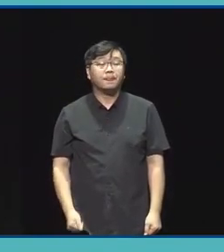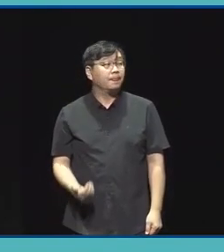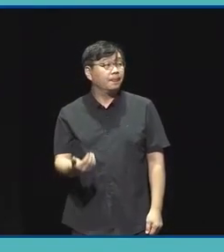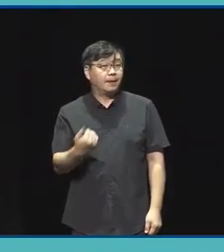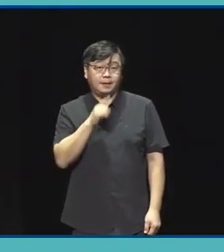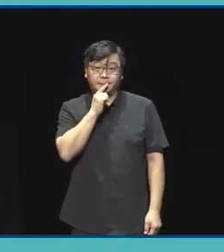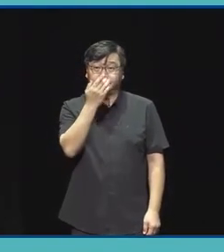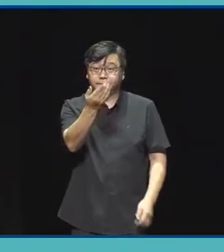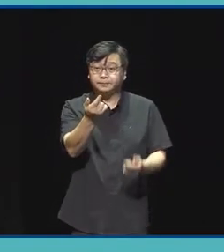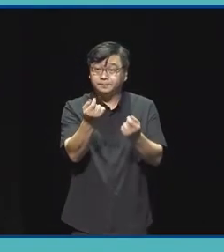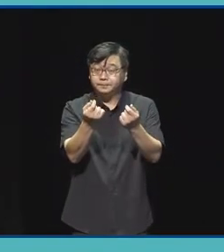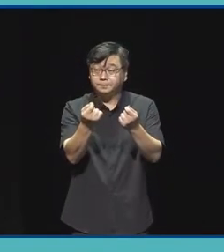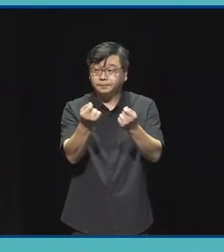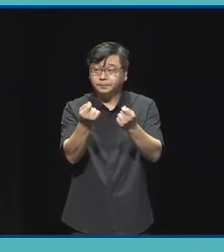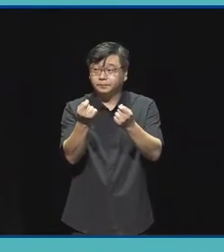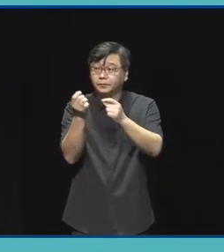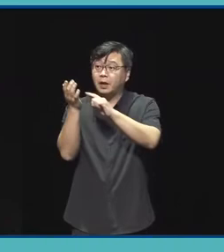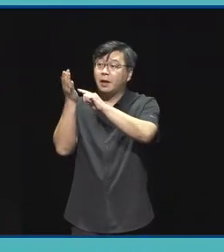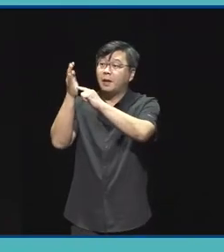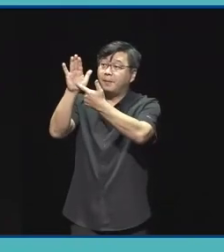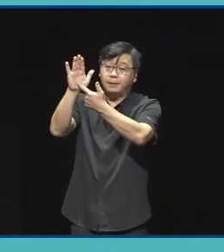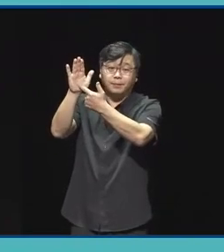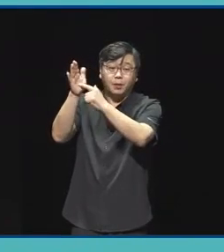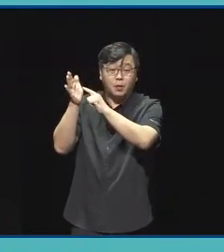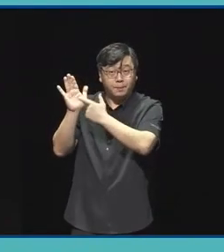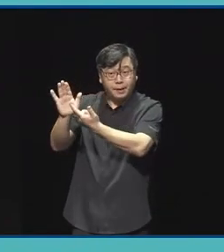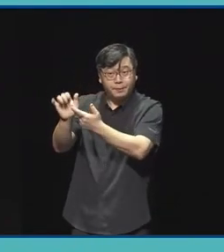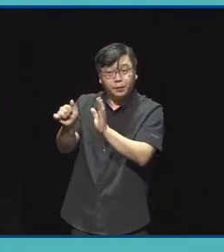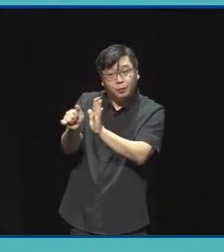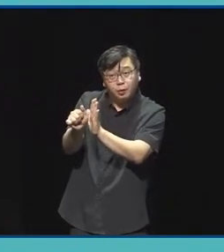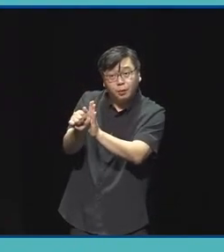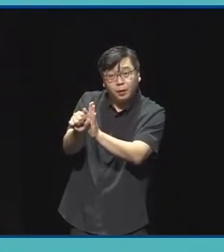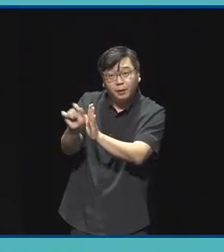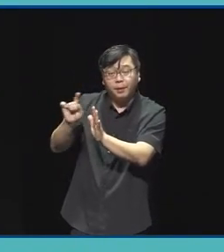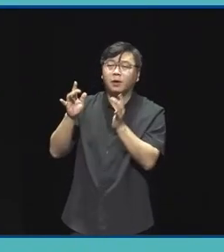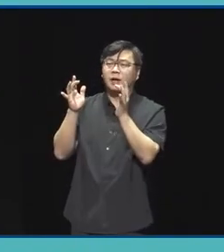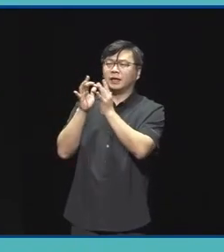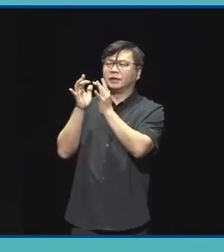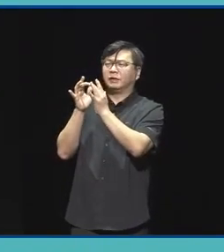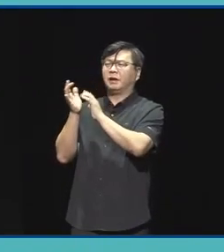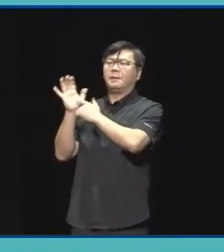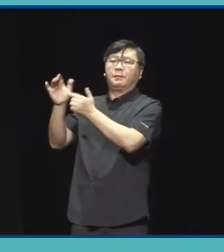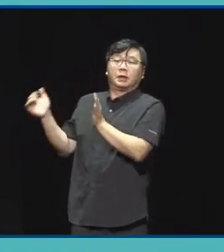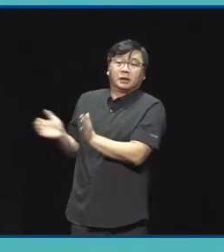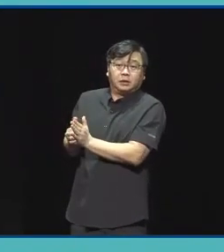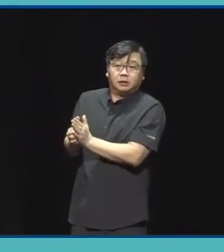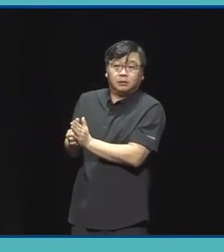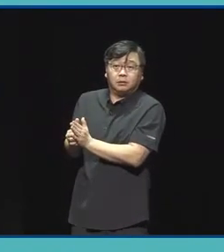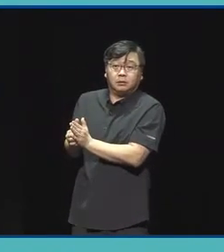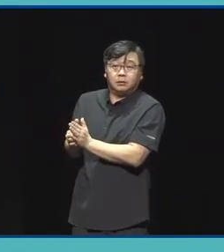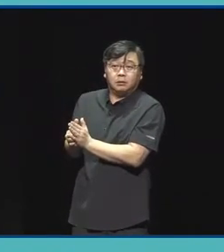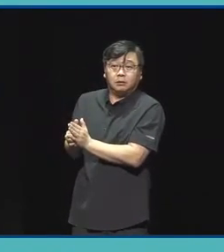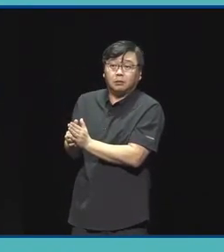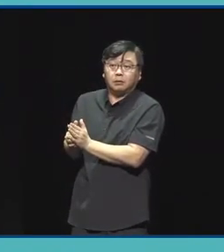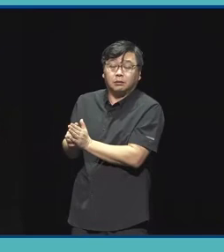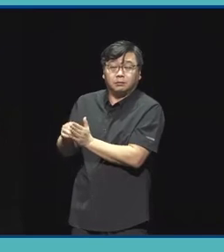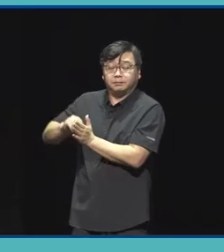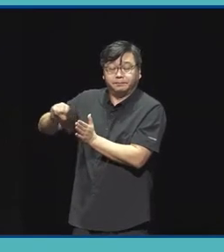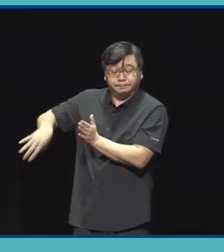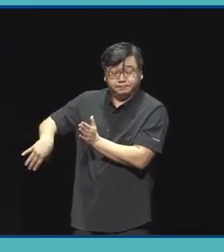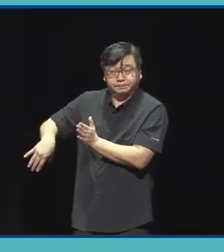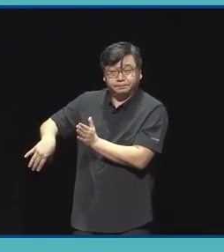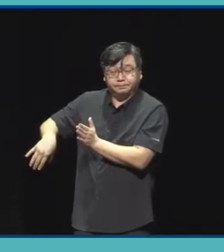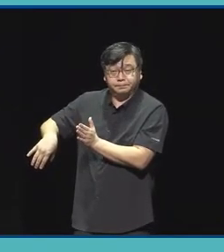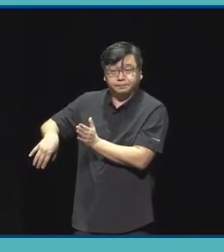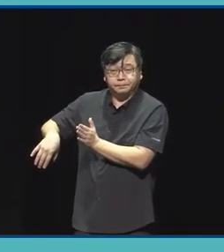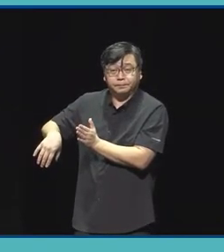잠깐 말씀드렸지만 발표 유형의 사업은 그 온라인 매체를 통해 이미 발표가 되었거나 하는 것들은 이제 저희가 신청할 수가